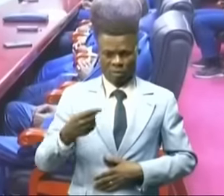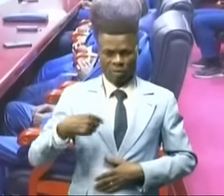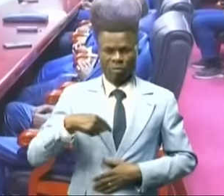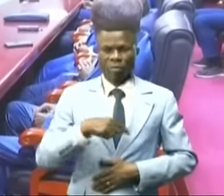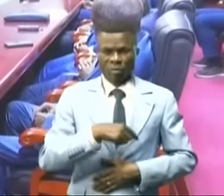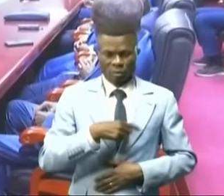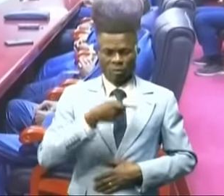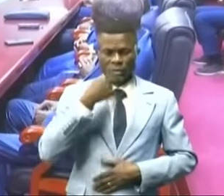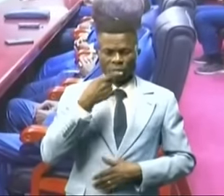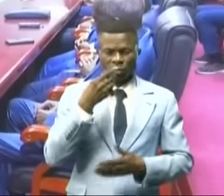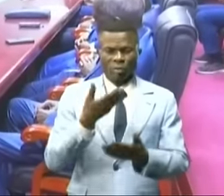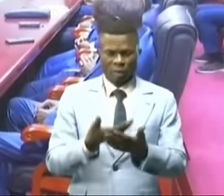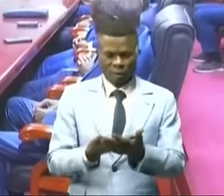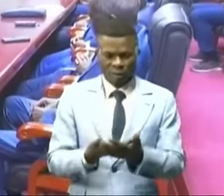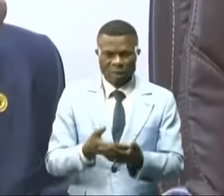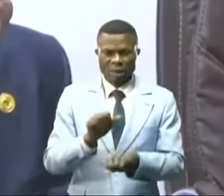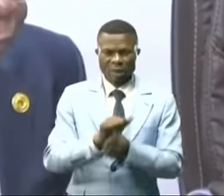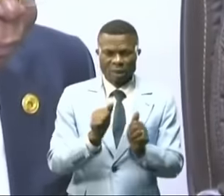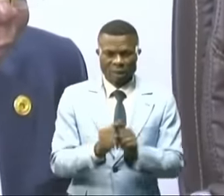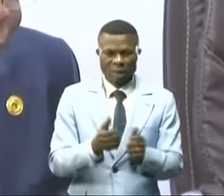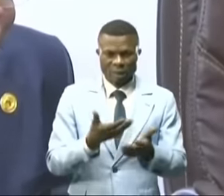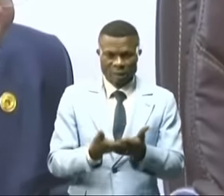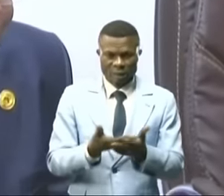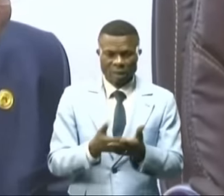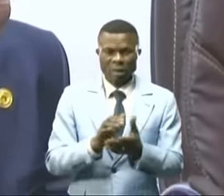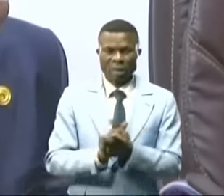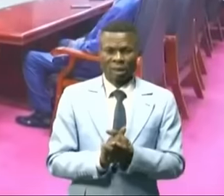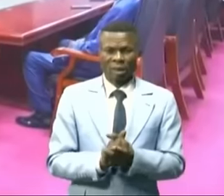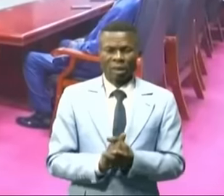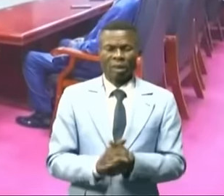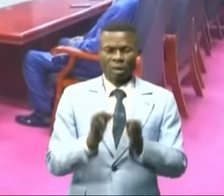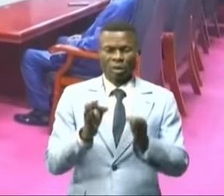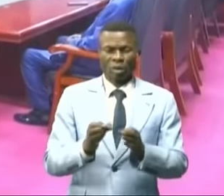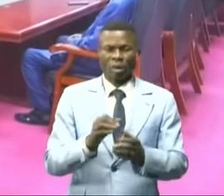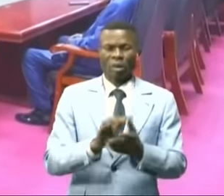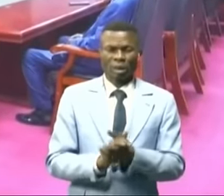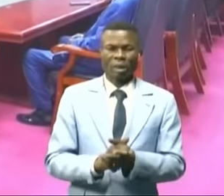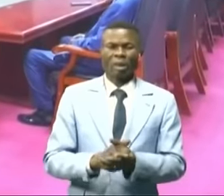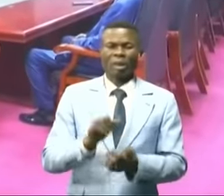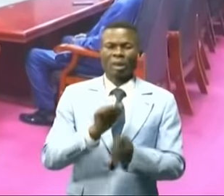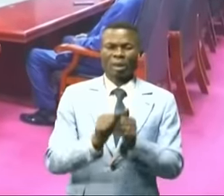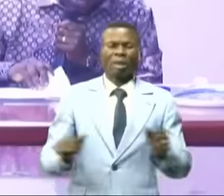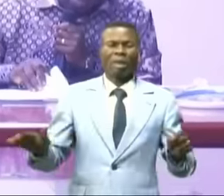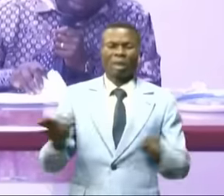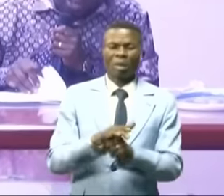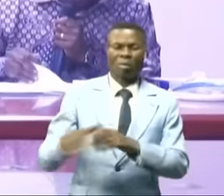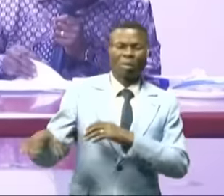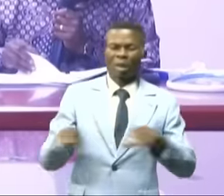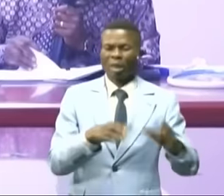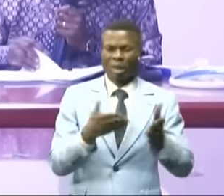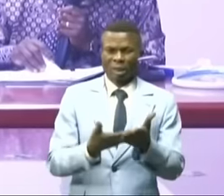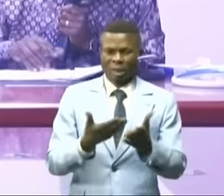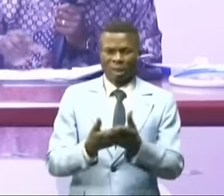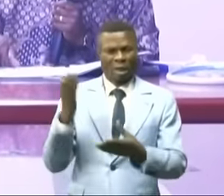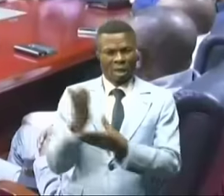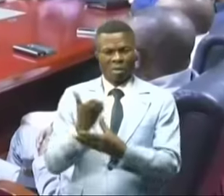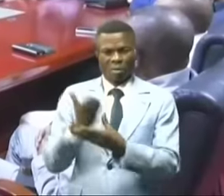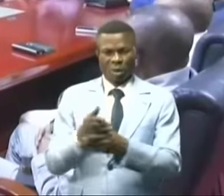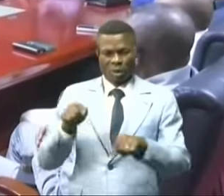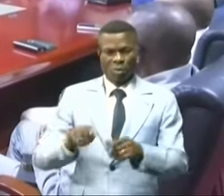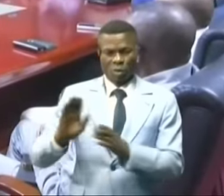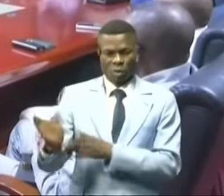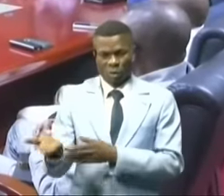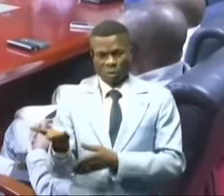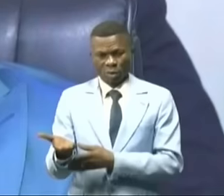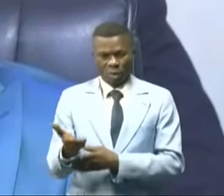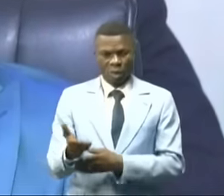qui a connu la participation du sénateur Bahati Lukwebo, qui reste un allié de taille de ses partis. Les sénateurs de l'UDPS